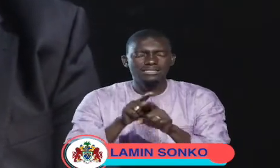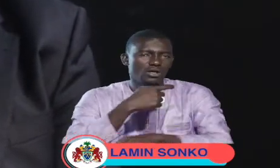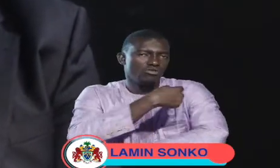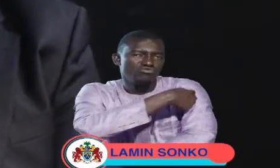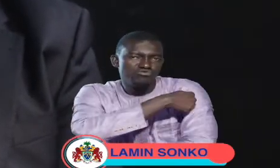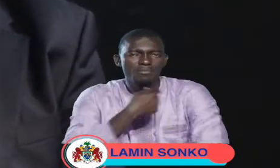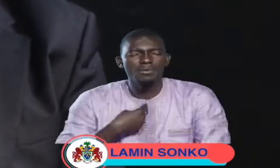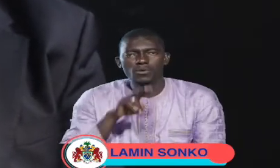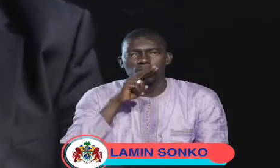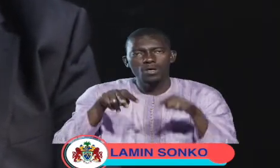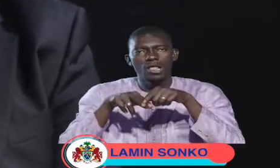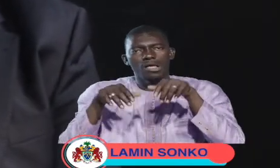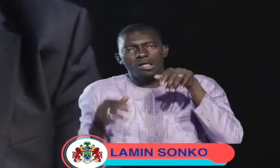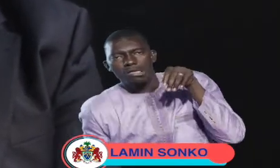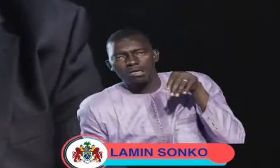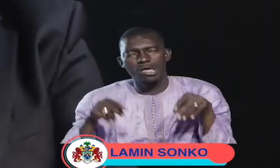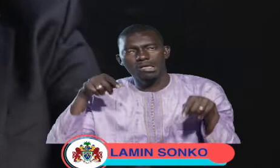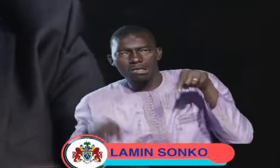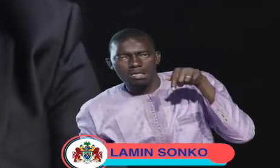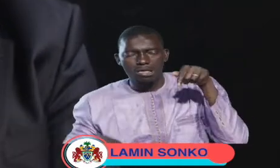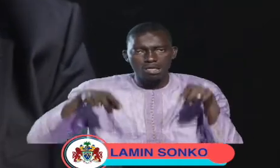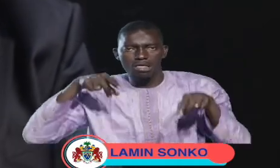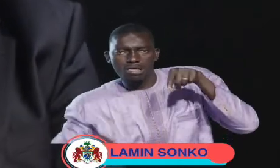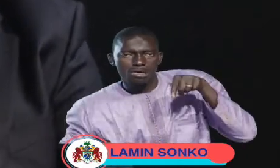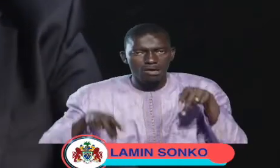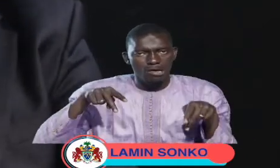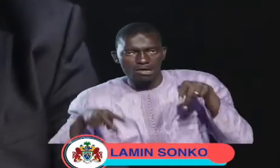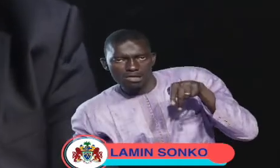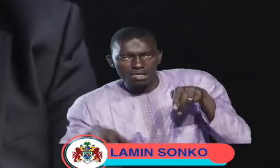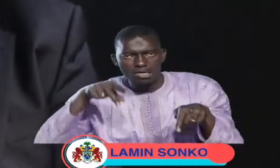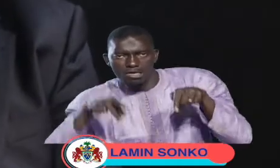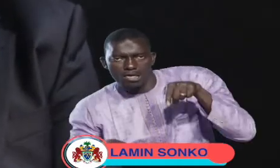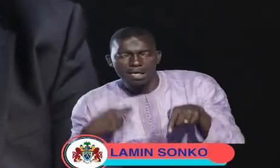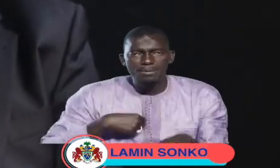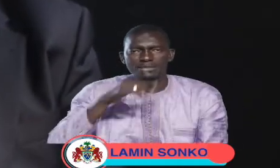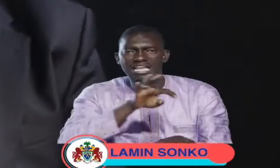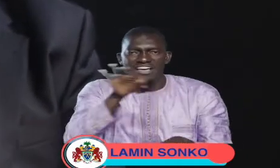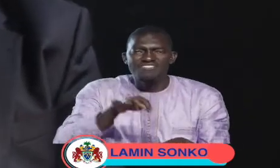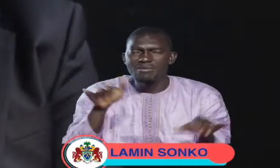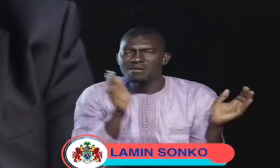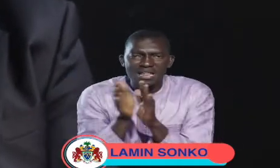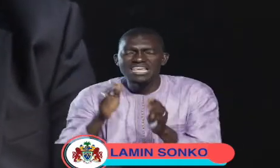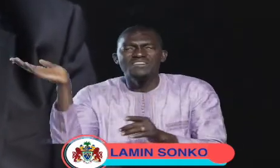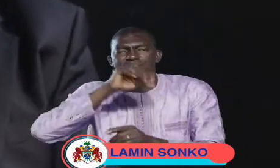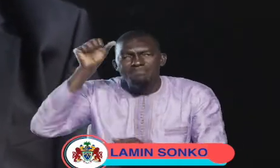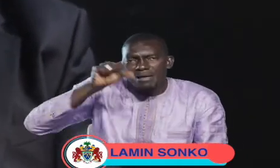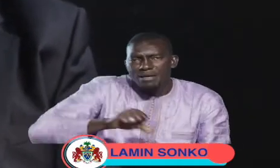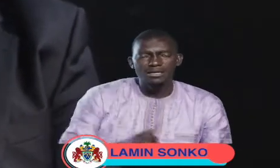la fañ ñu bañ ñu wone mbiri family plan nak gambe lu fu wara ñoo rek amna ngi de top ben bor di wone li baxut té ñun